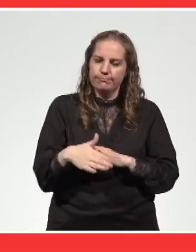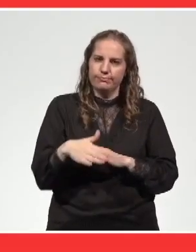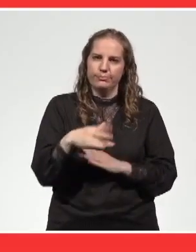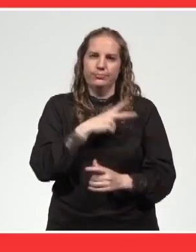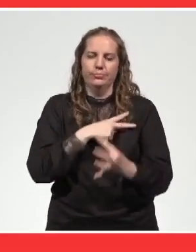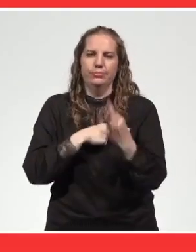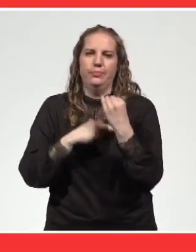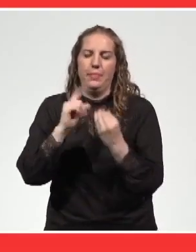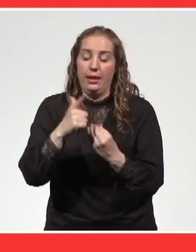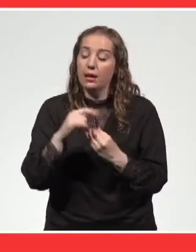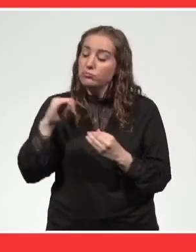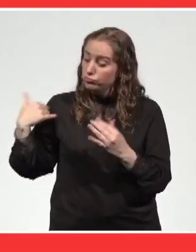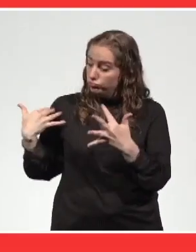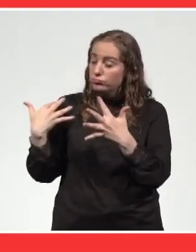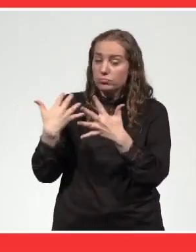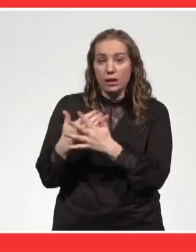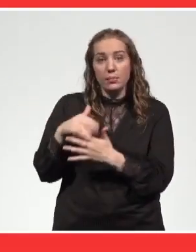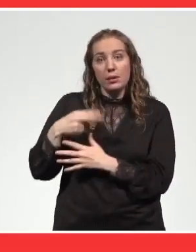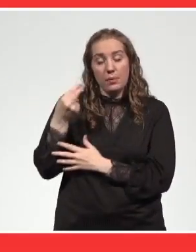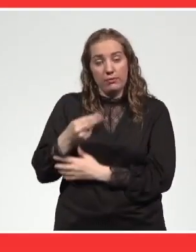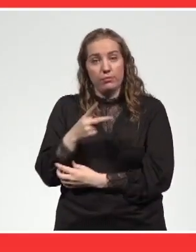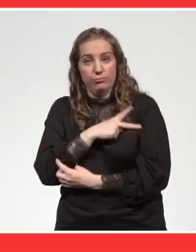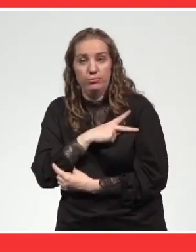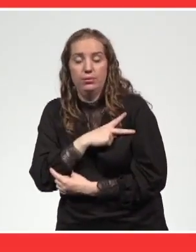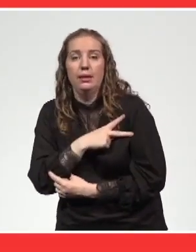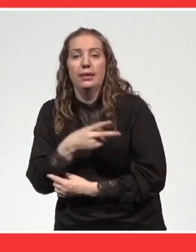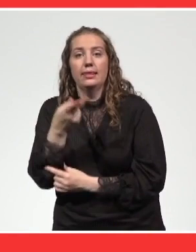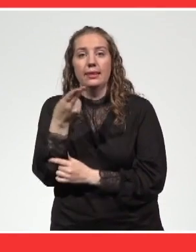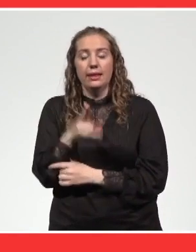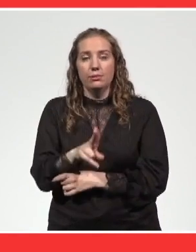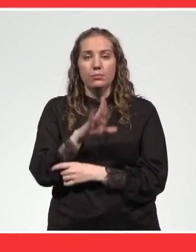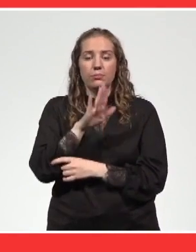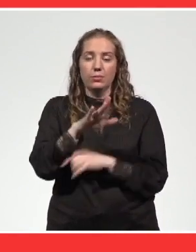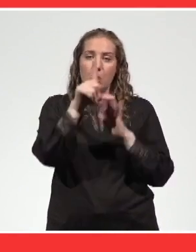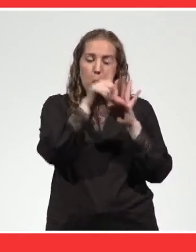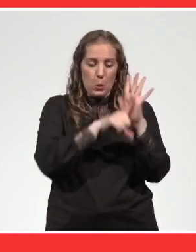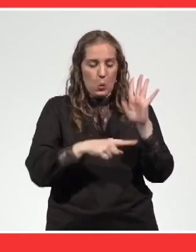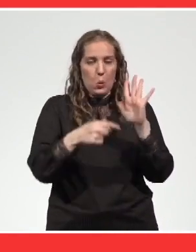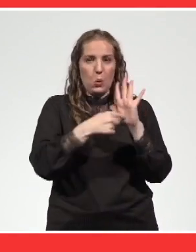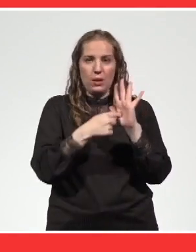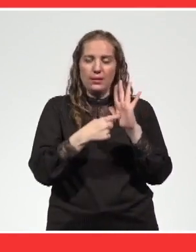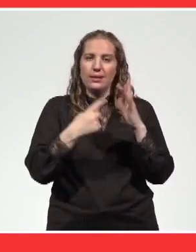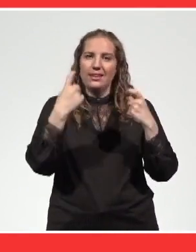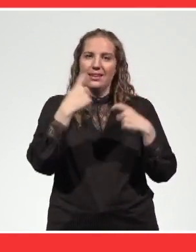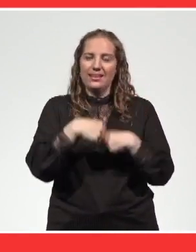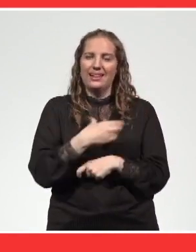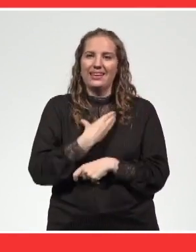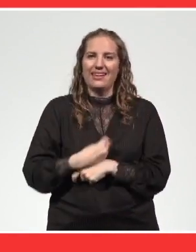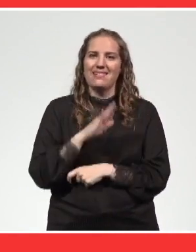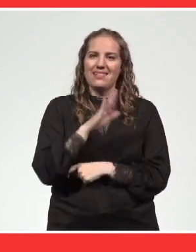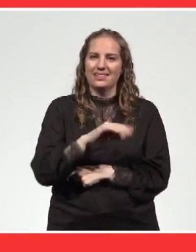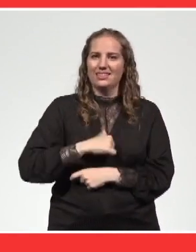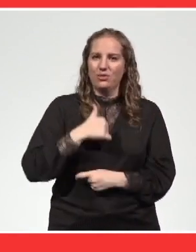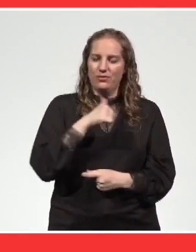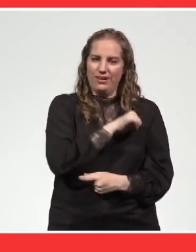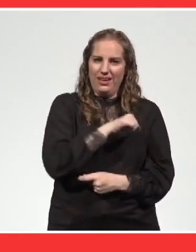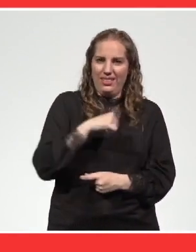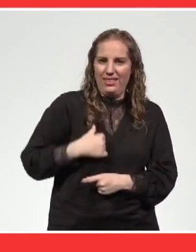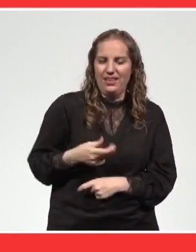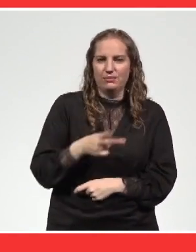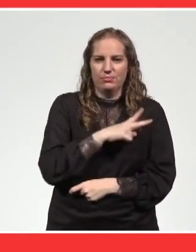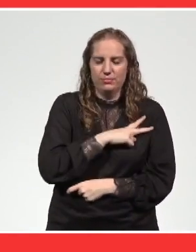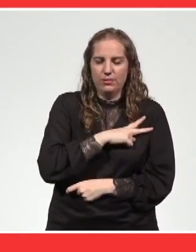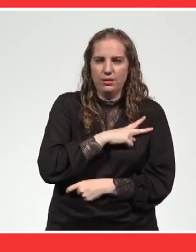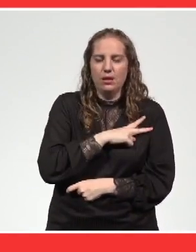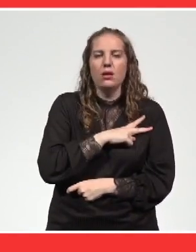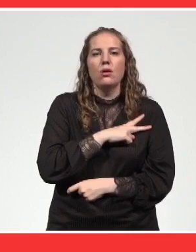skrefir í stígin á þessu kjörtímabili meðal annars með samþykkt laga kynrænt sjálfræði og aukin réttindi trans